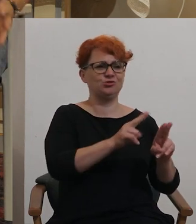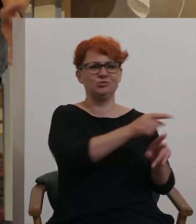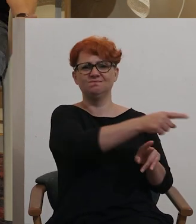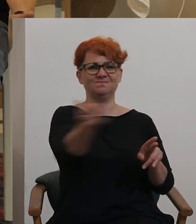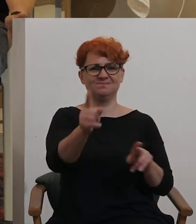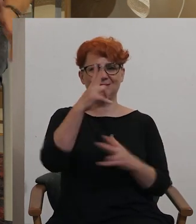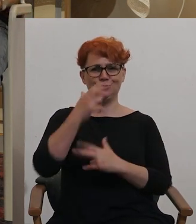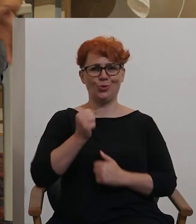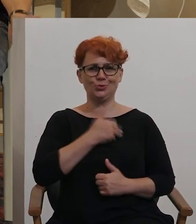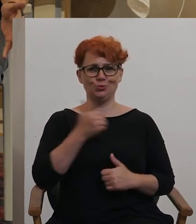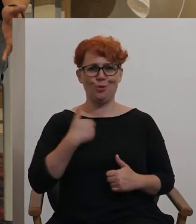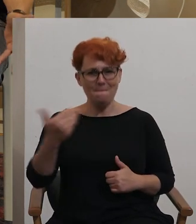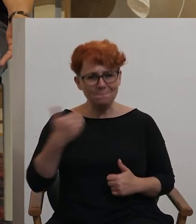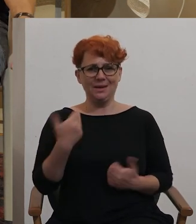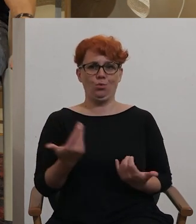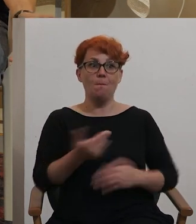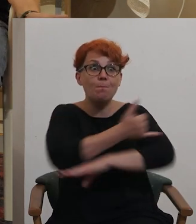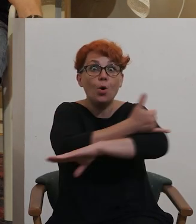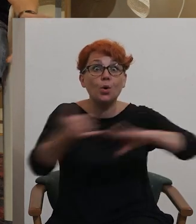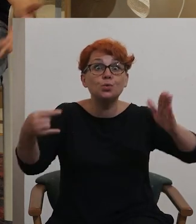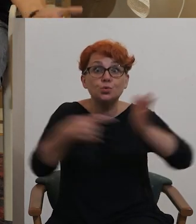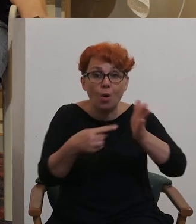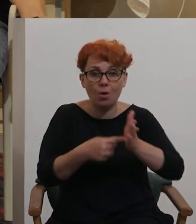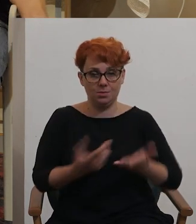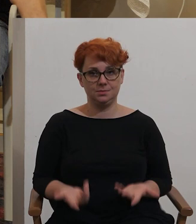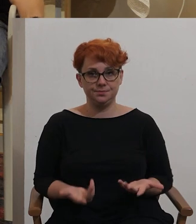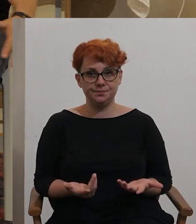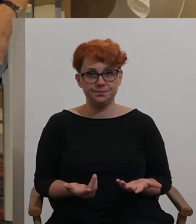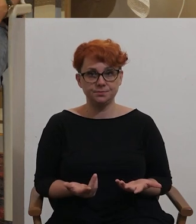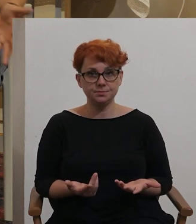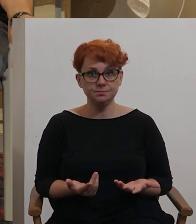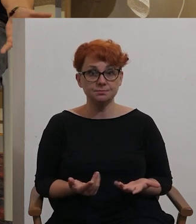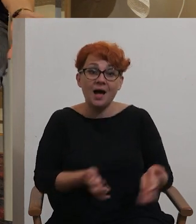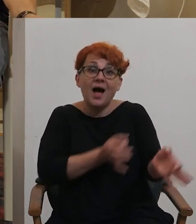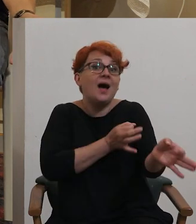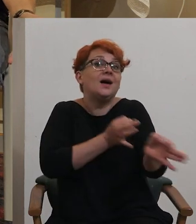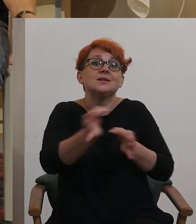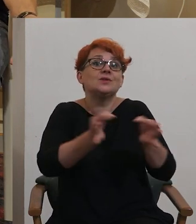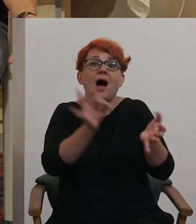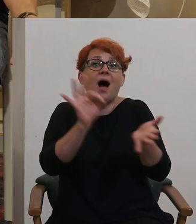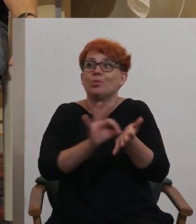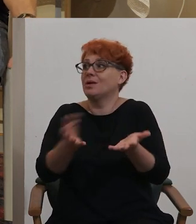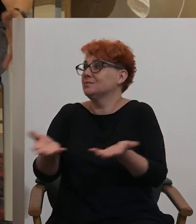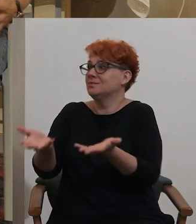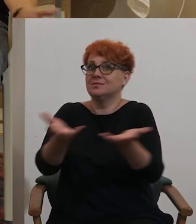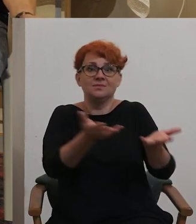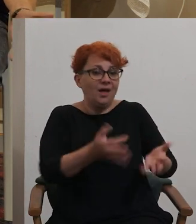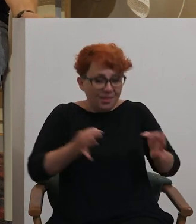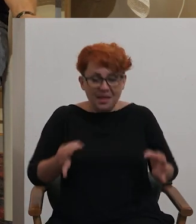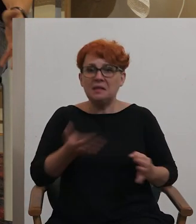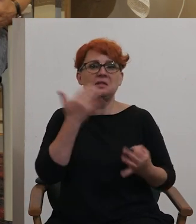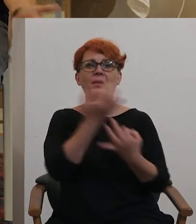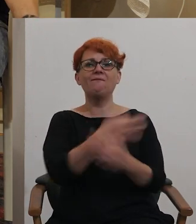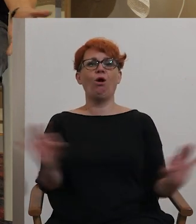polskich i podkreślił. Teraz nie tak się ułożyła historia, że nie mamy wolnej ojczyzny. Ale